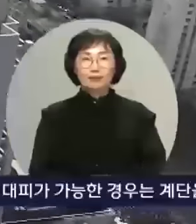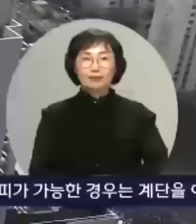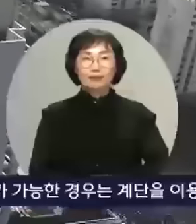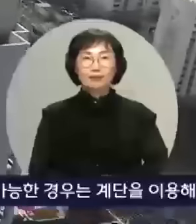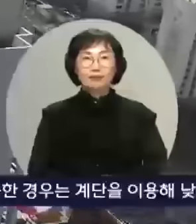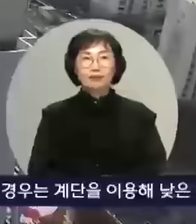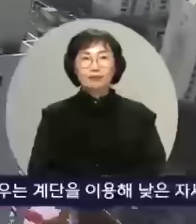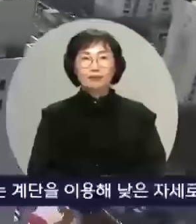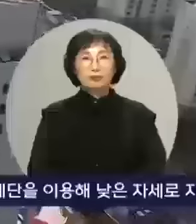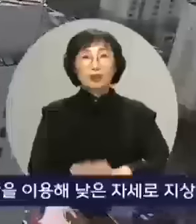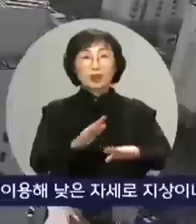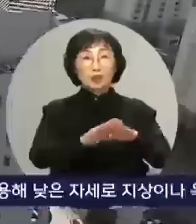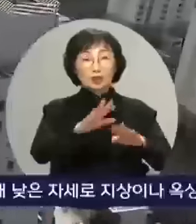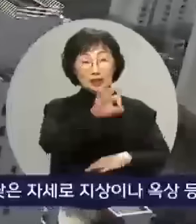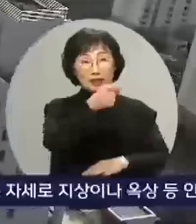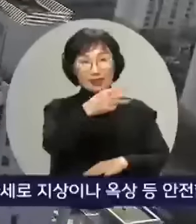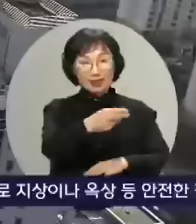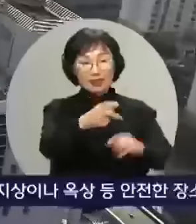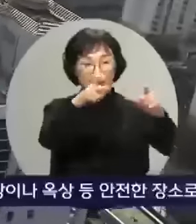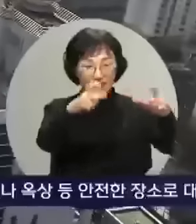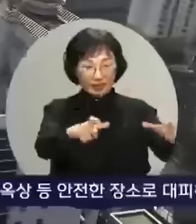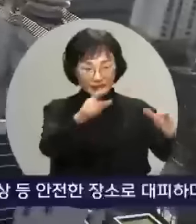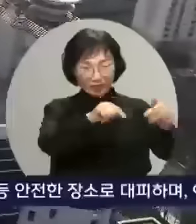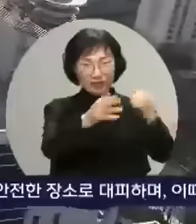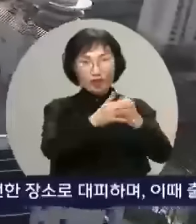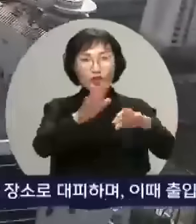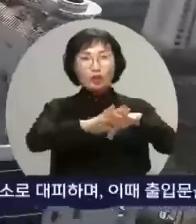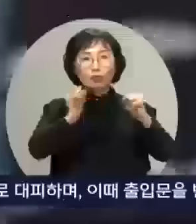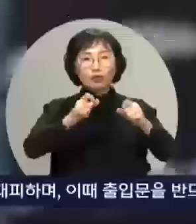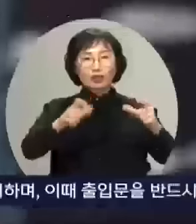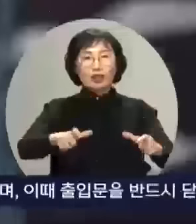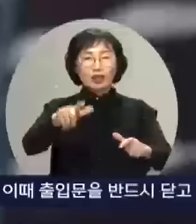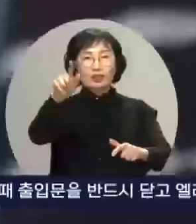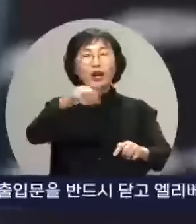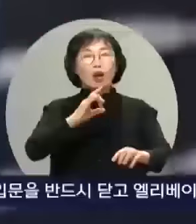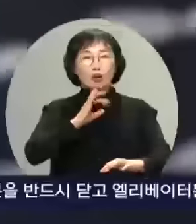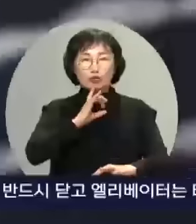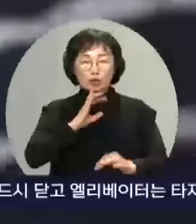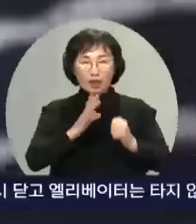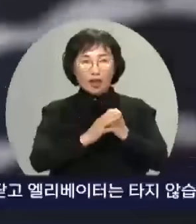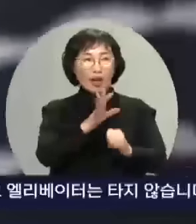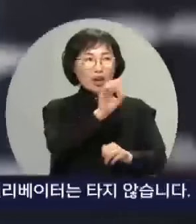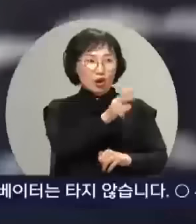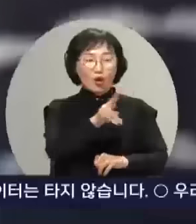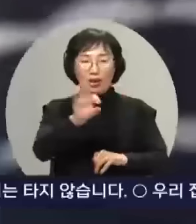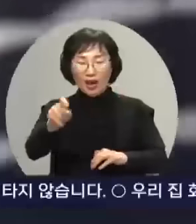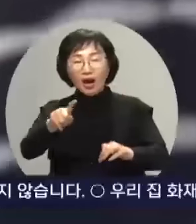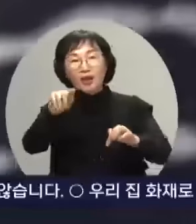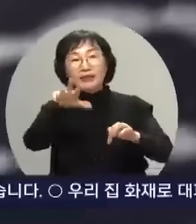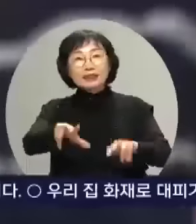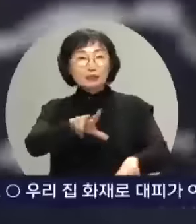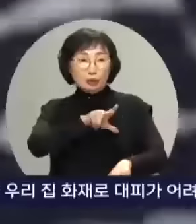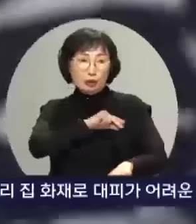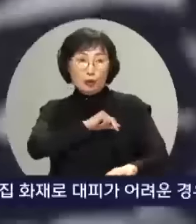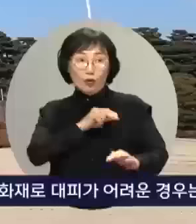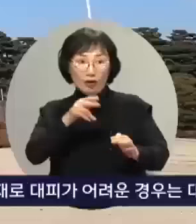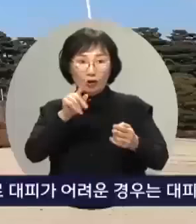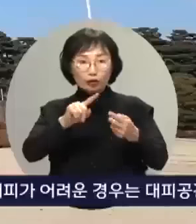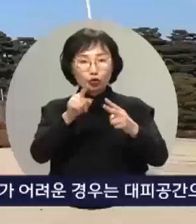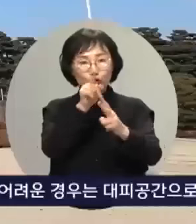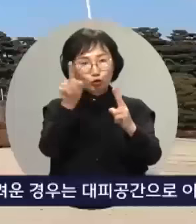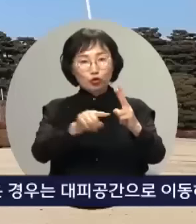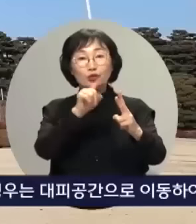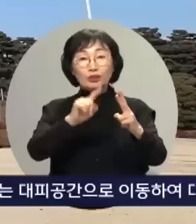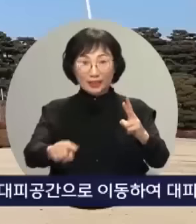전해드립니다 전주시을 선거구는 전북에서 게 여야 새 정당의 현역 의원과 원외에서 표밭을